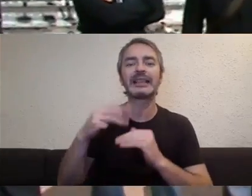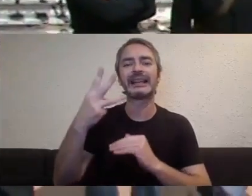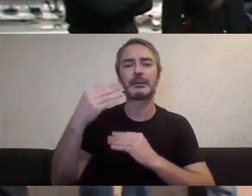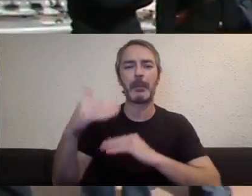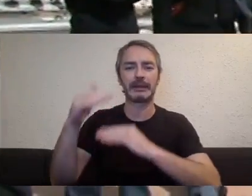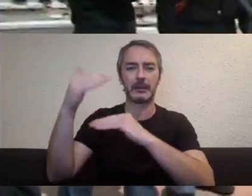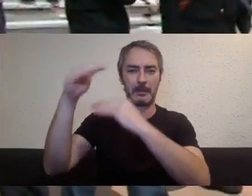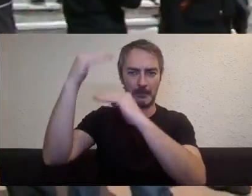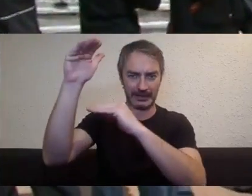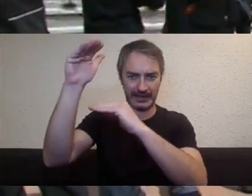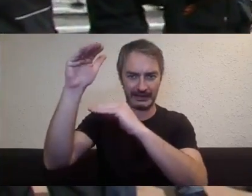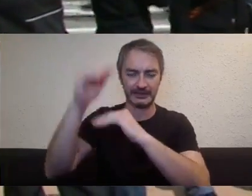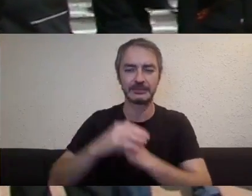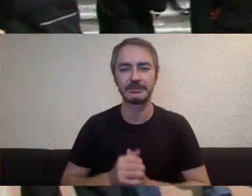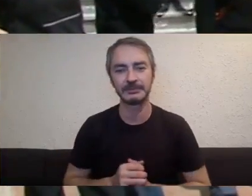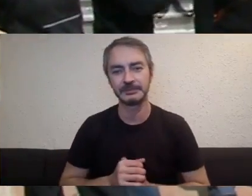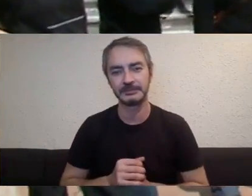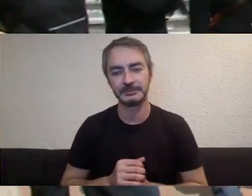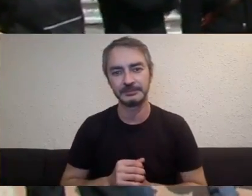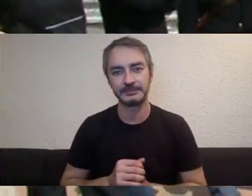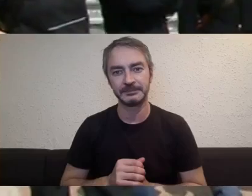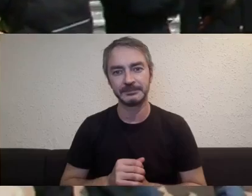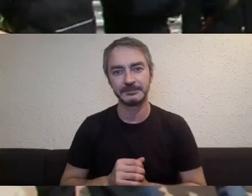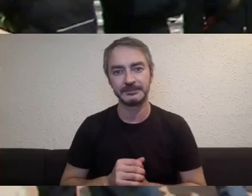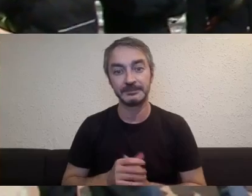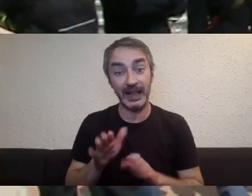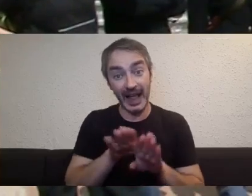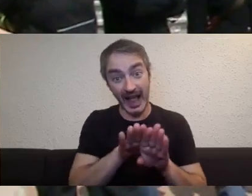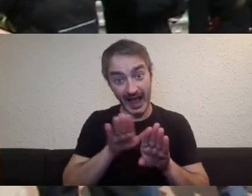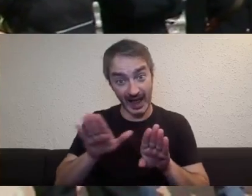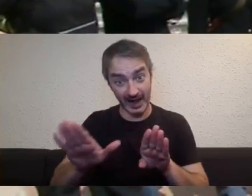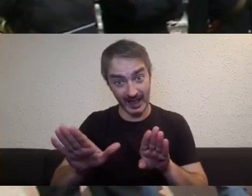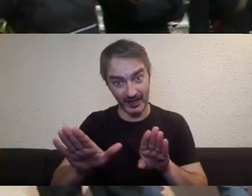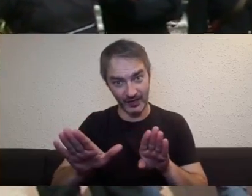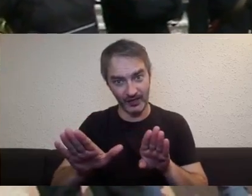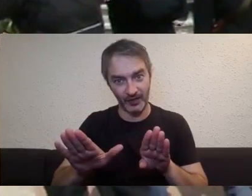primera part d'aquí, i ja s'aixecava una casa de 3 plantes, uns baixos així,